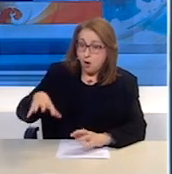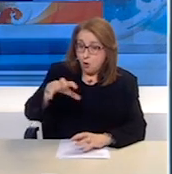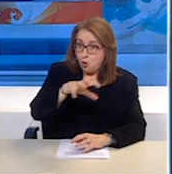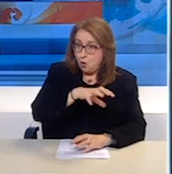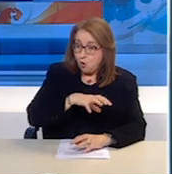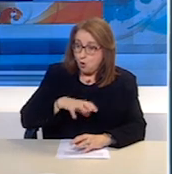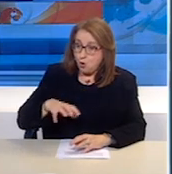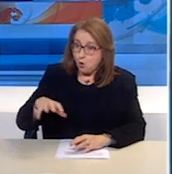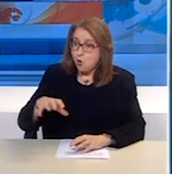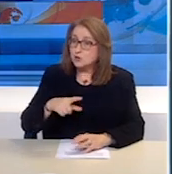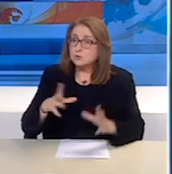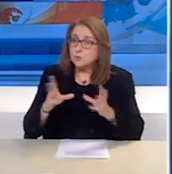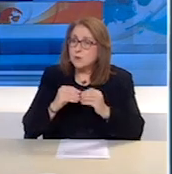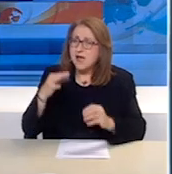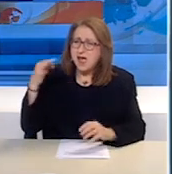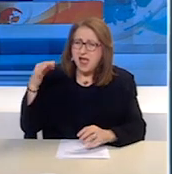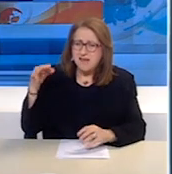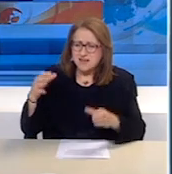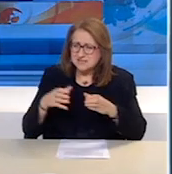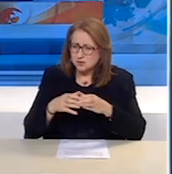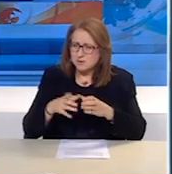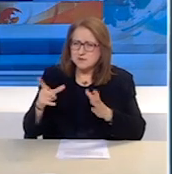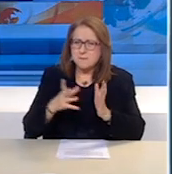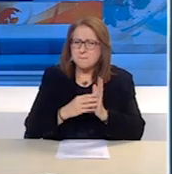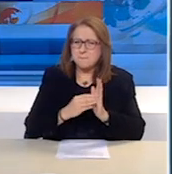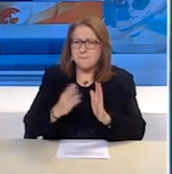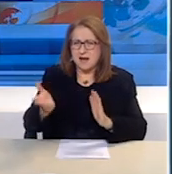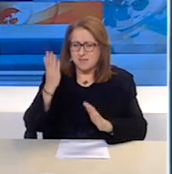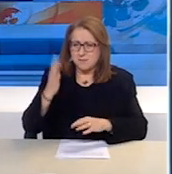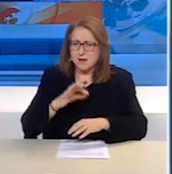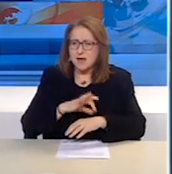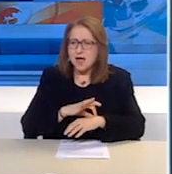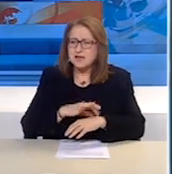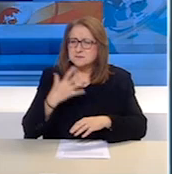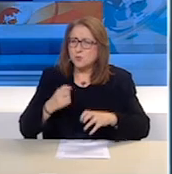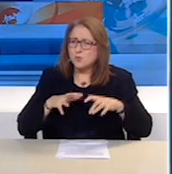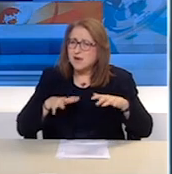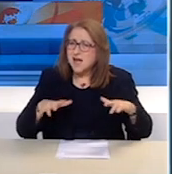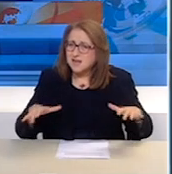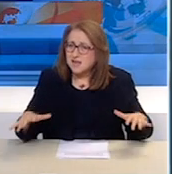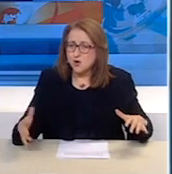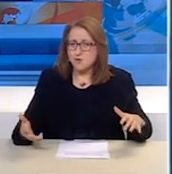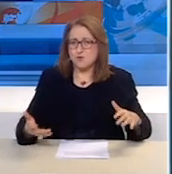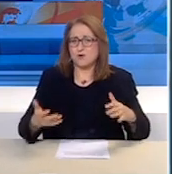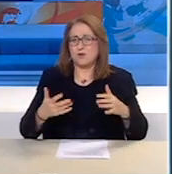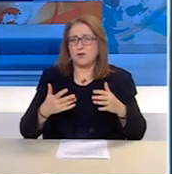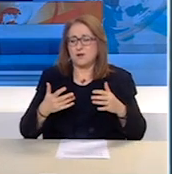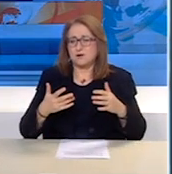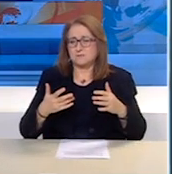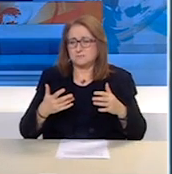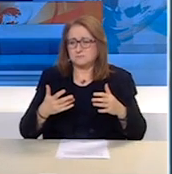υπηρεσία σε ευπαθείς ομάδες. Να φέρω ένα παράδειγμα, ας πούμε, ασθενείς που έχουν κακοήθειες και πρέπει